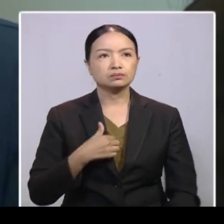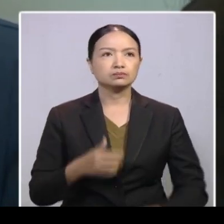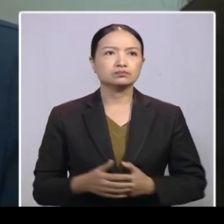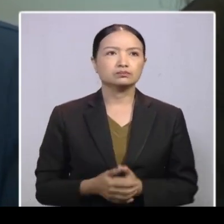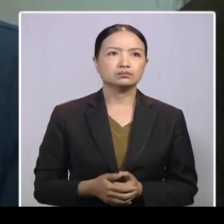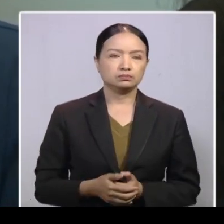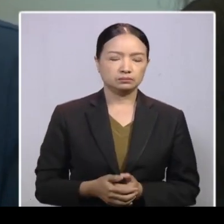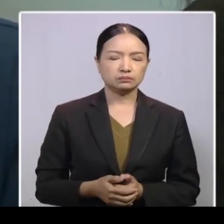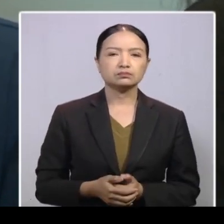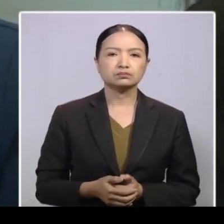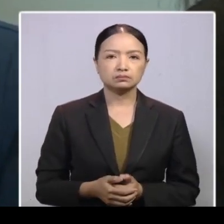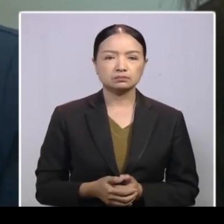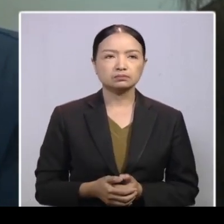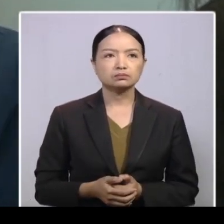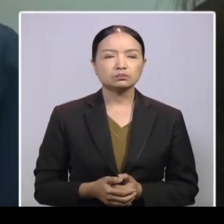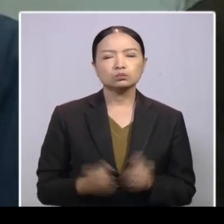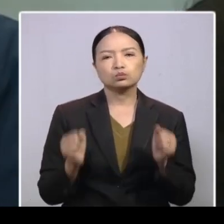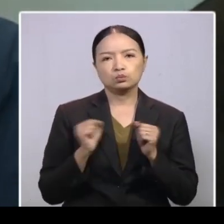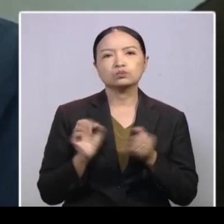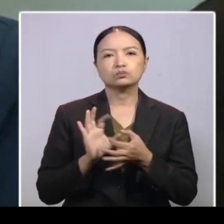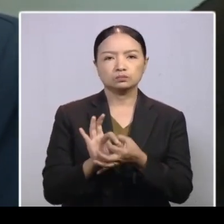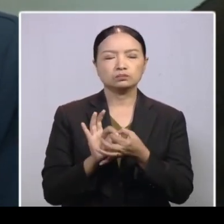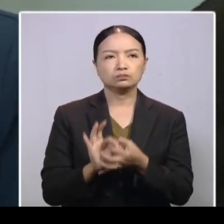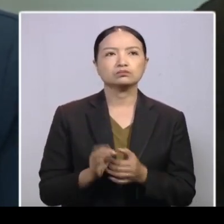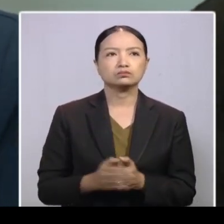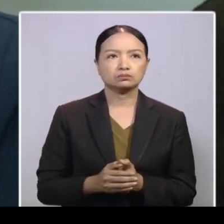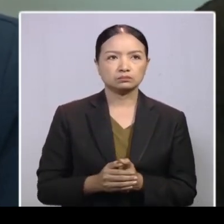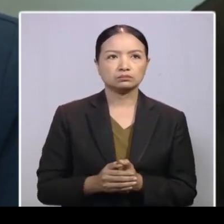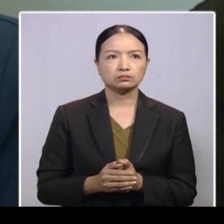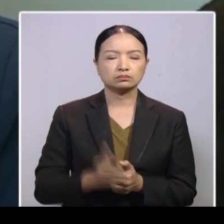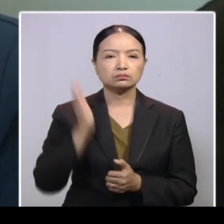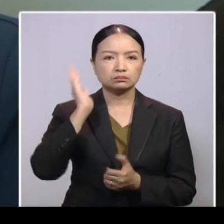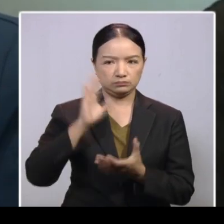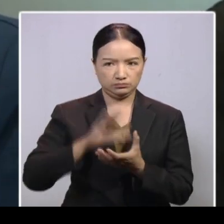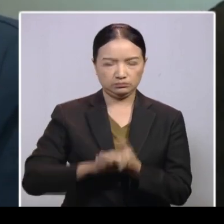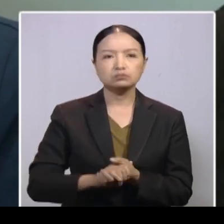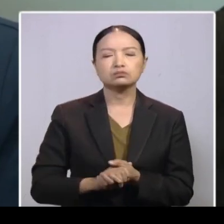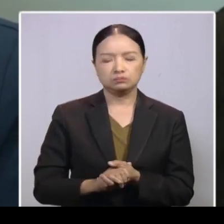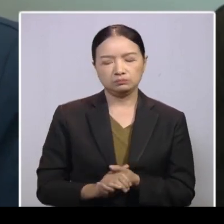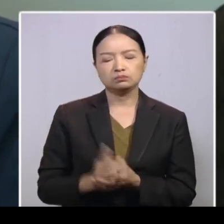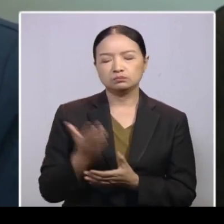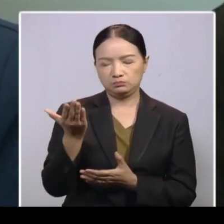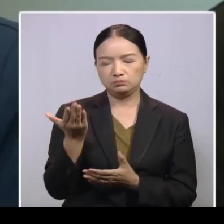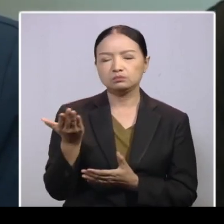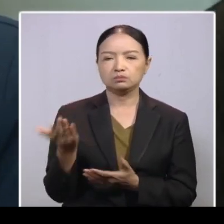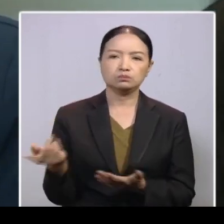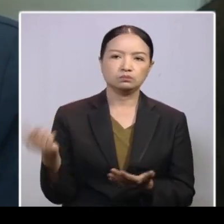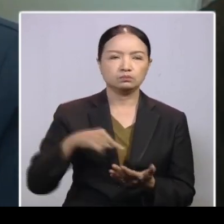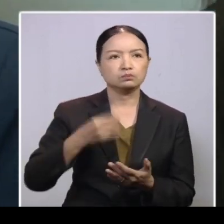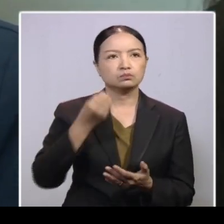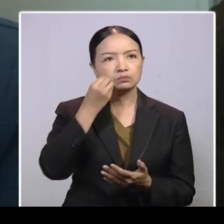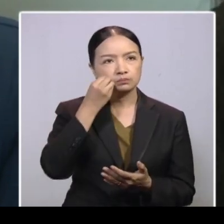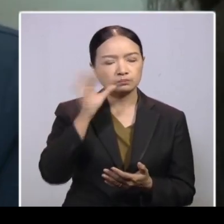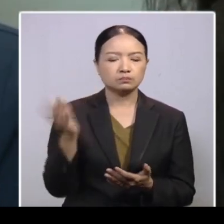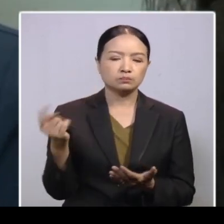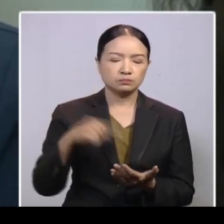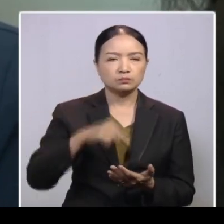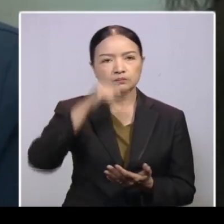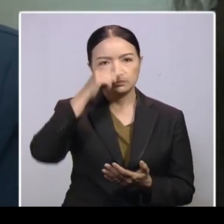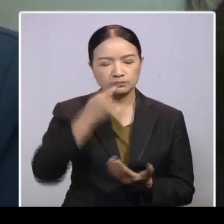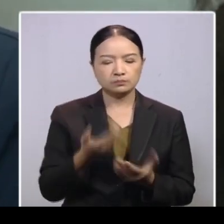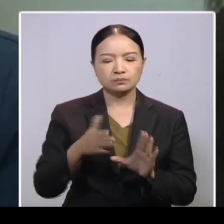ที่ยังเหลืออยู่ค่ะเราก็กลัวให้เขาขอมาเลยขอกลับบ้านเลยเขาก็ลงทะเบียน